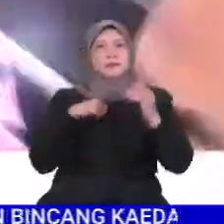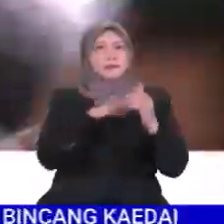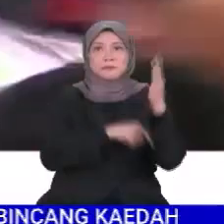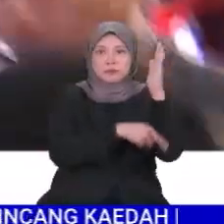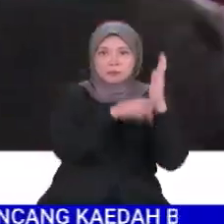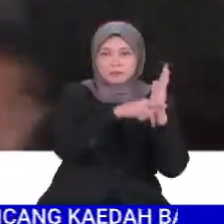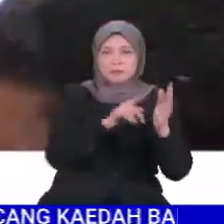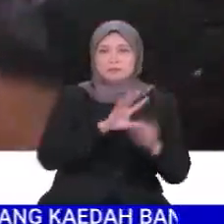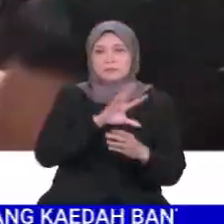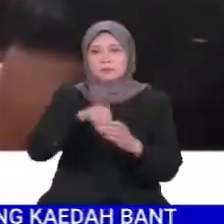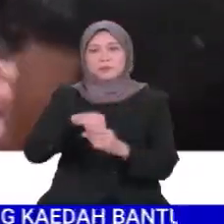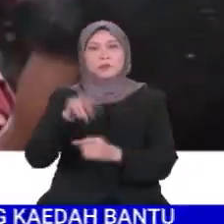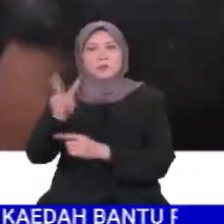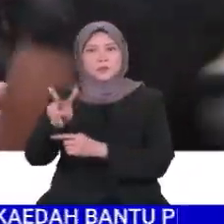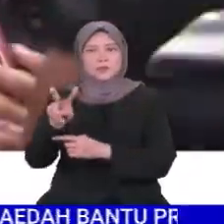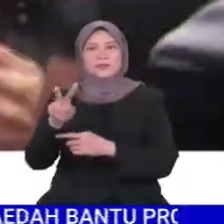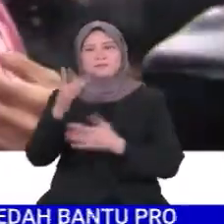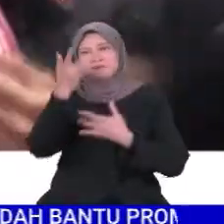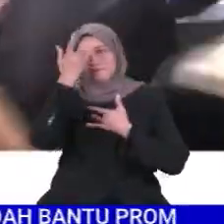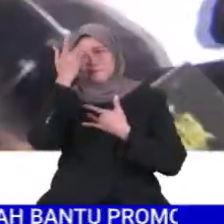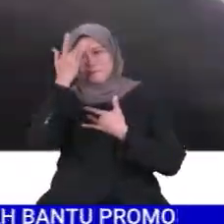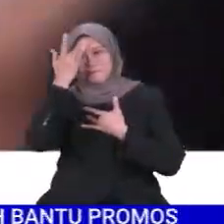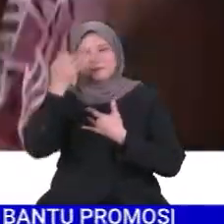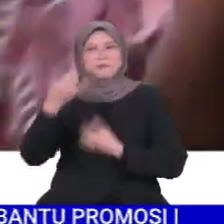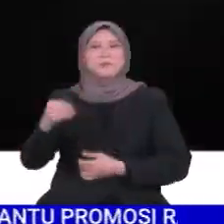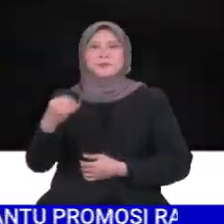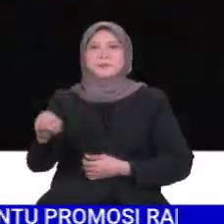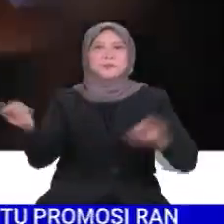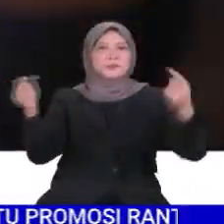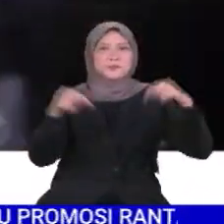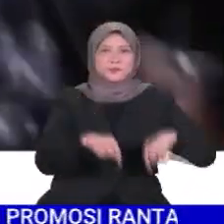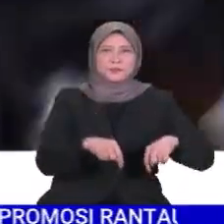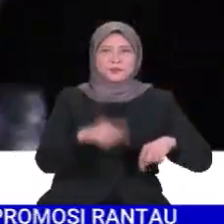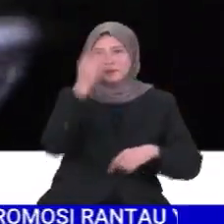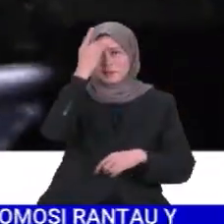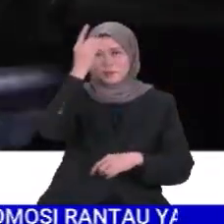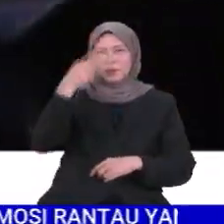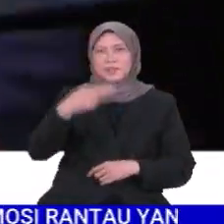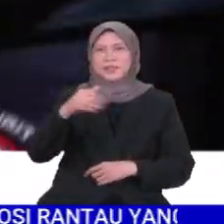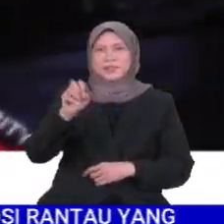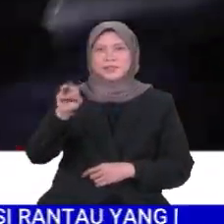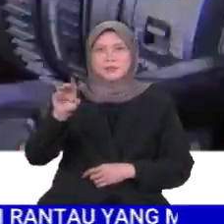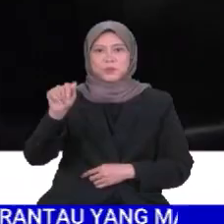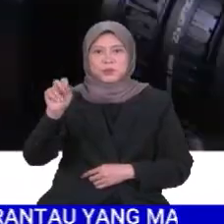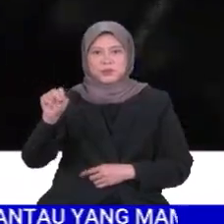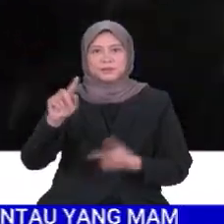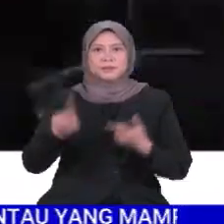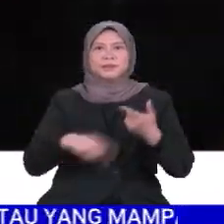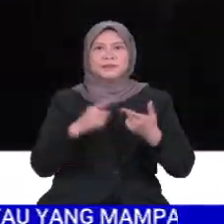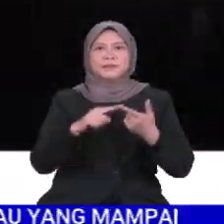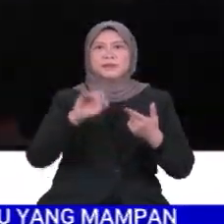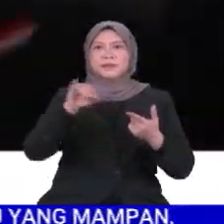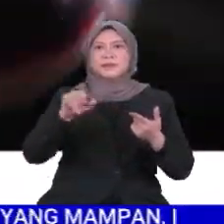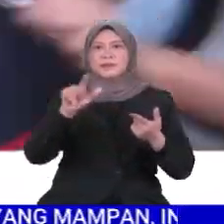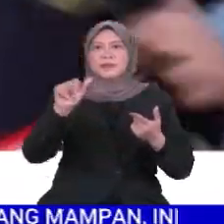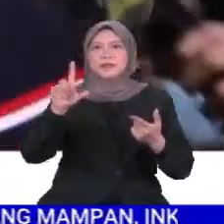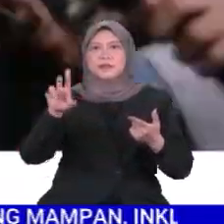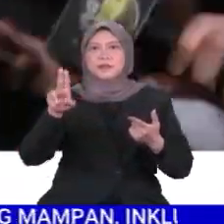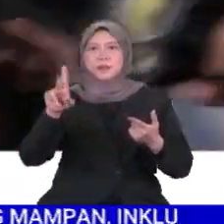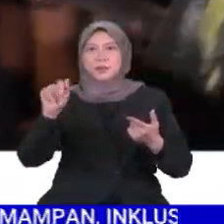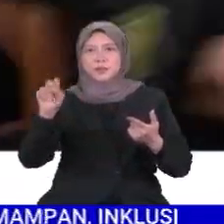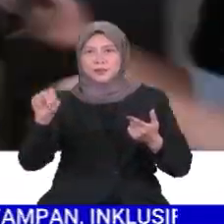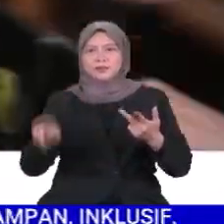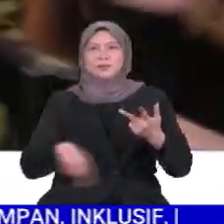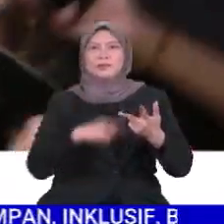BN masuk dua yang mengalami masalah kesihatan tidak hadir, iaitu Datuk Seri Syamuddin Hussein, Datuk Jalaluddin